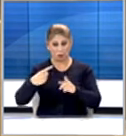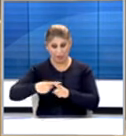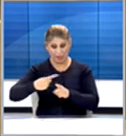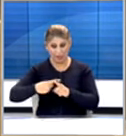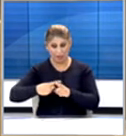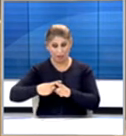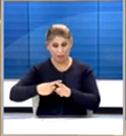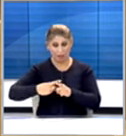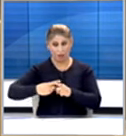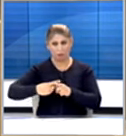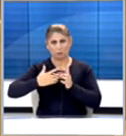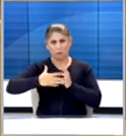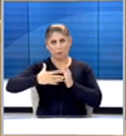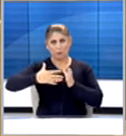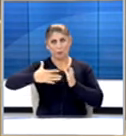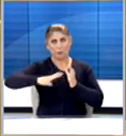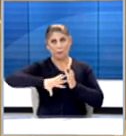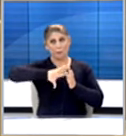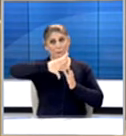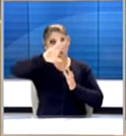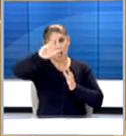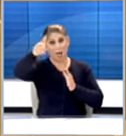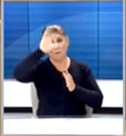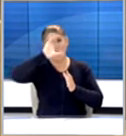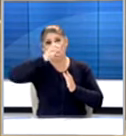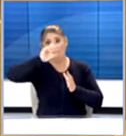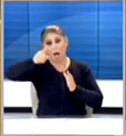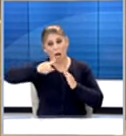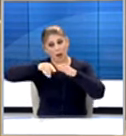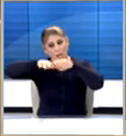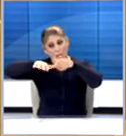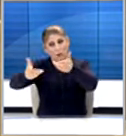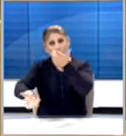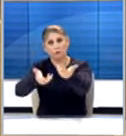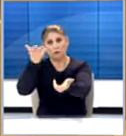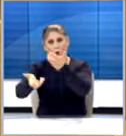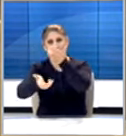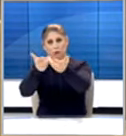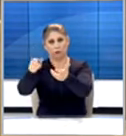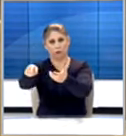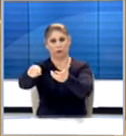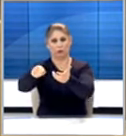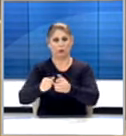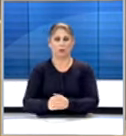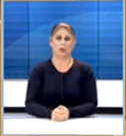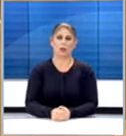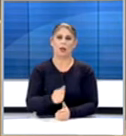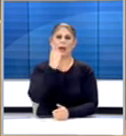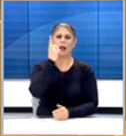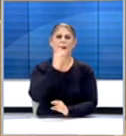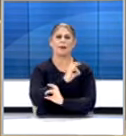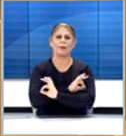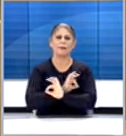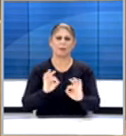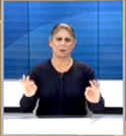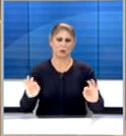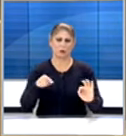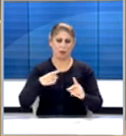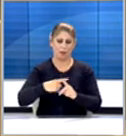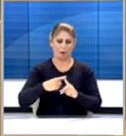αυτό αποτελεσματικότητα, επιτελικότητα? Ένα είναι το σίγουρο: η χώρα παραμένει